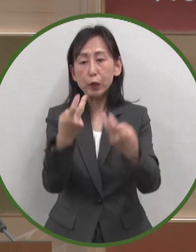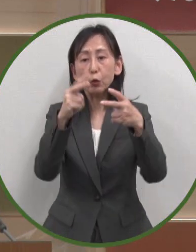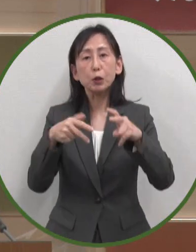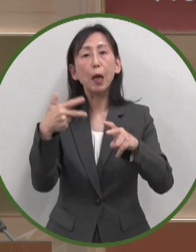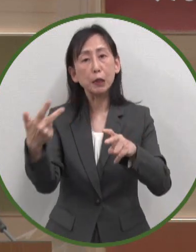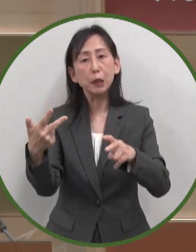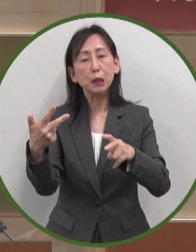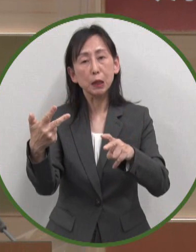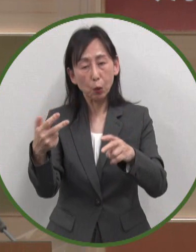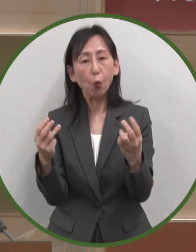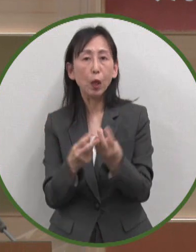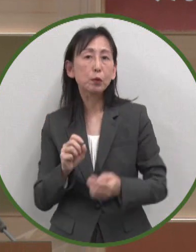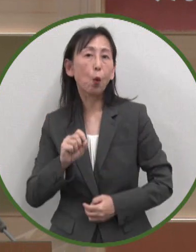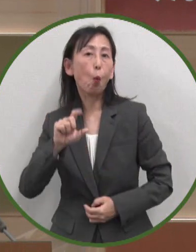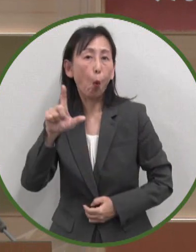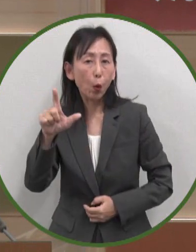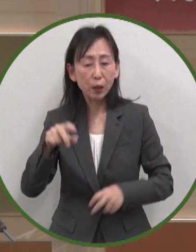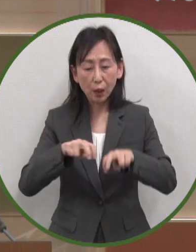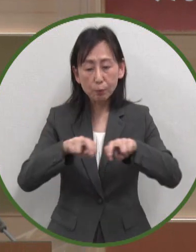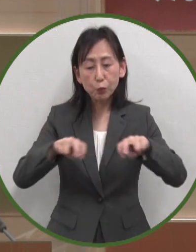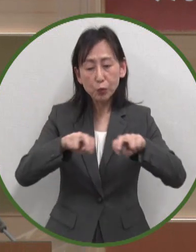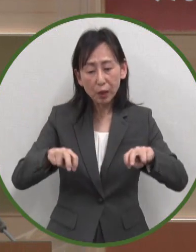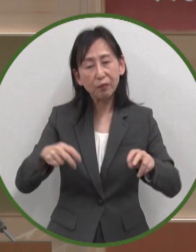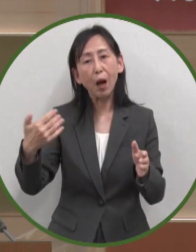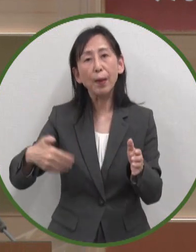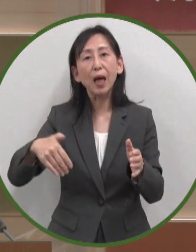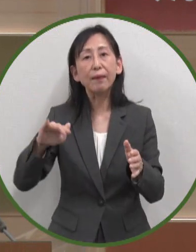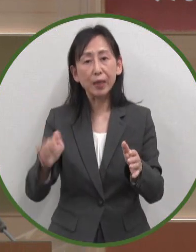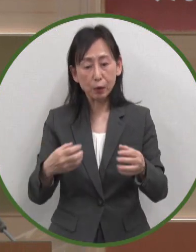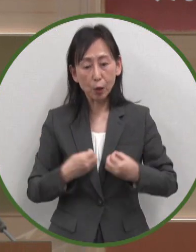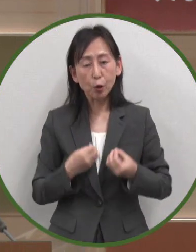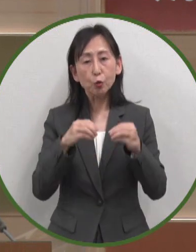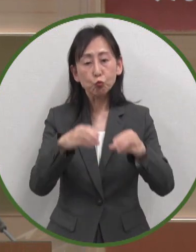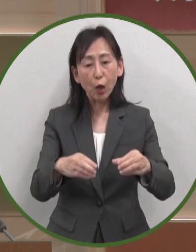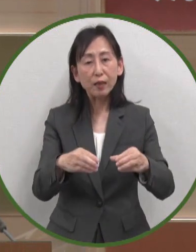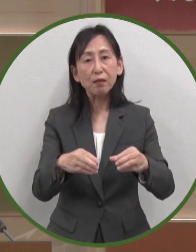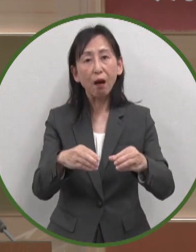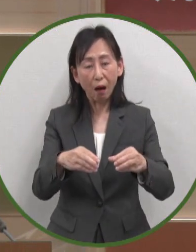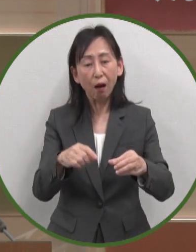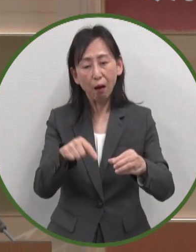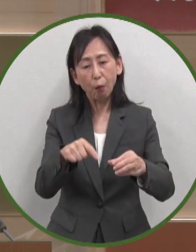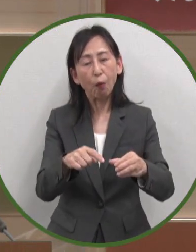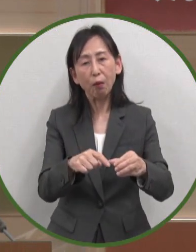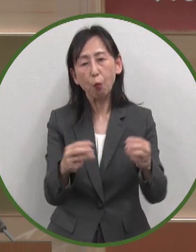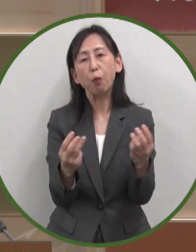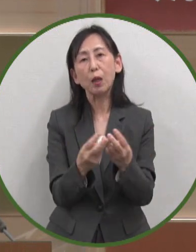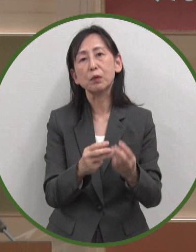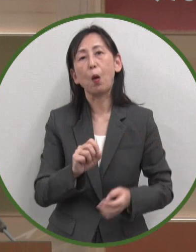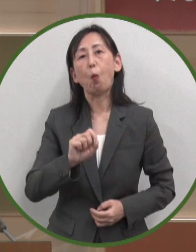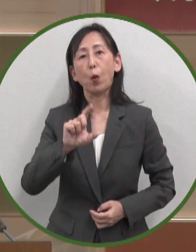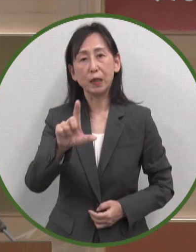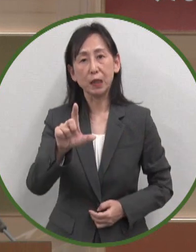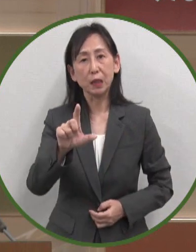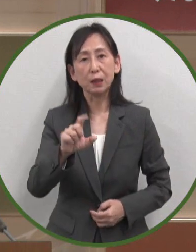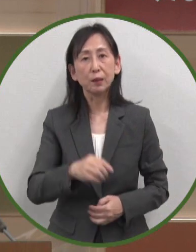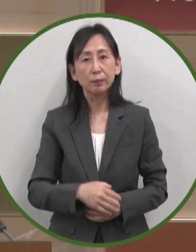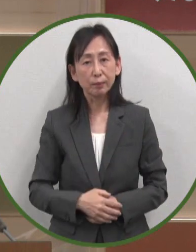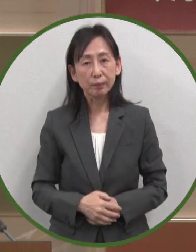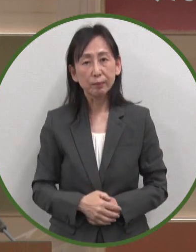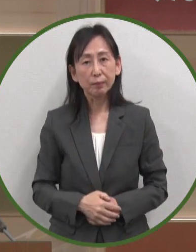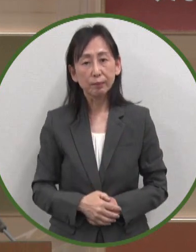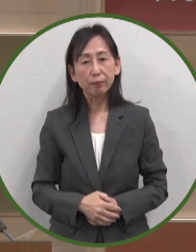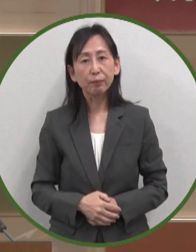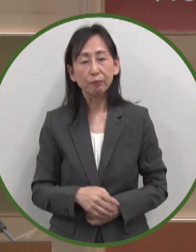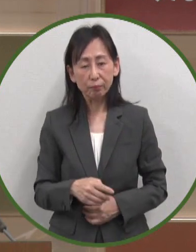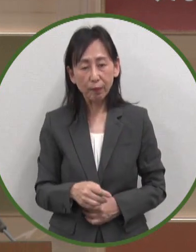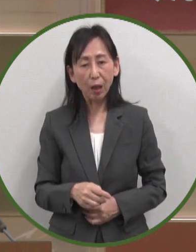中身はちょっと我々も分析はよくできてないんですが、クラスター関連というのはかなり入っていると思ってまして、でそれでこの何て言いますか、底